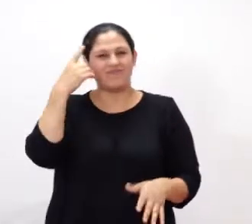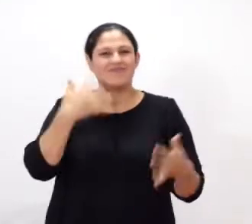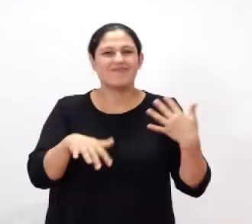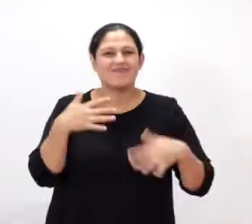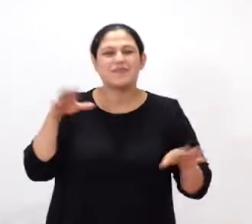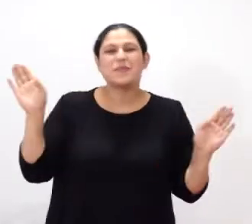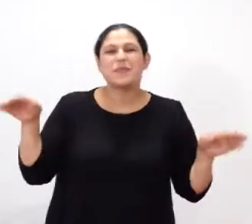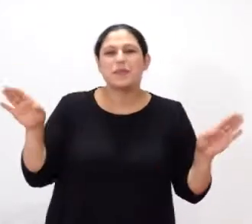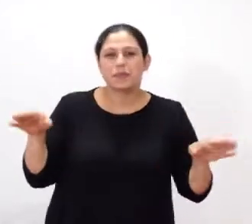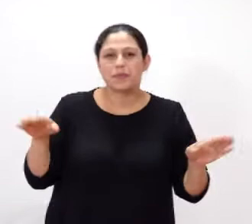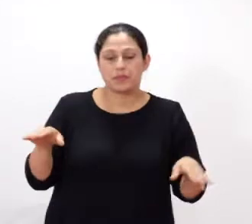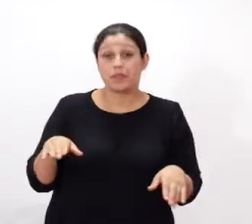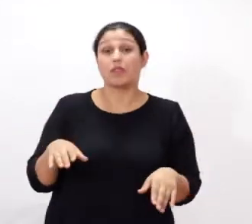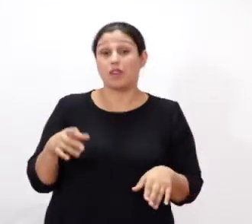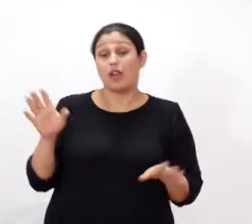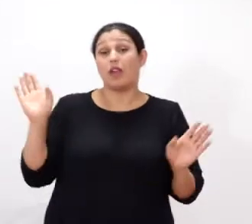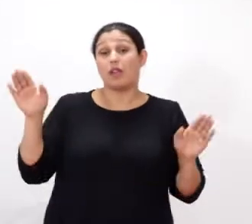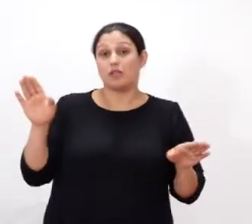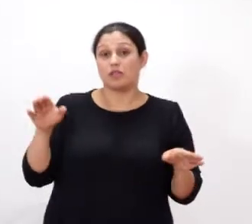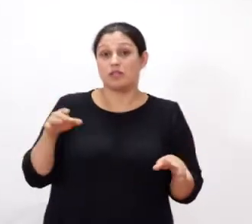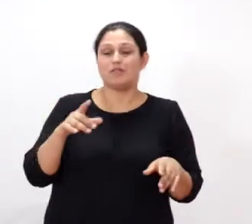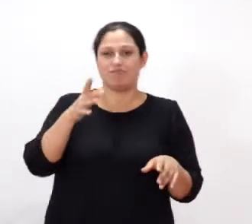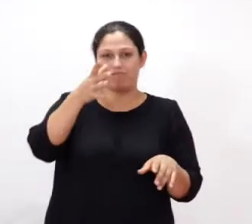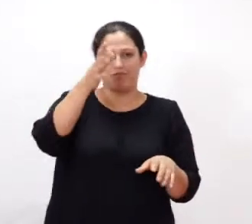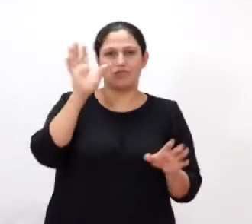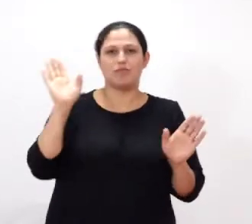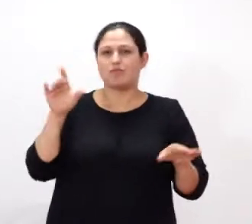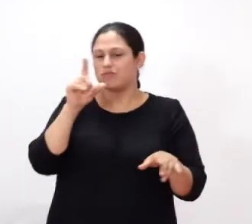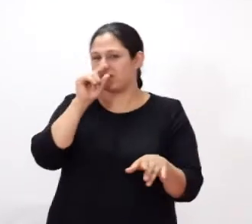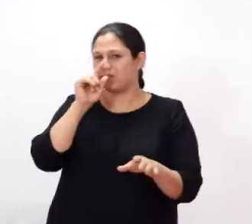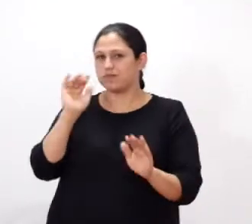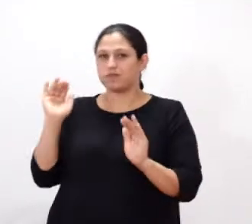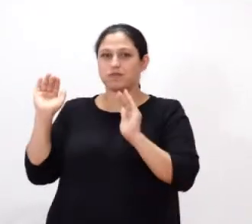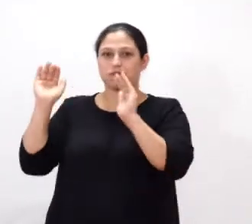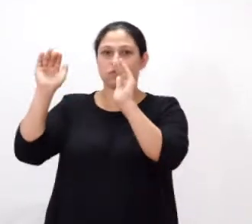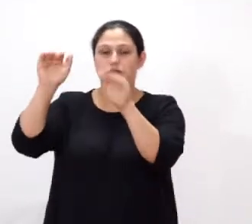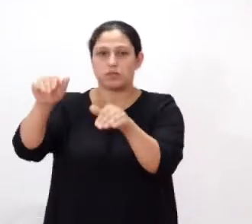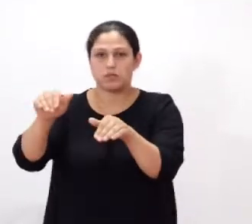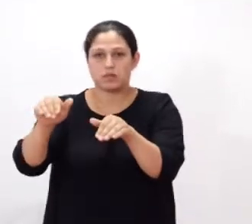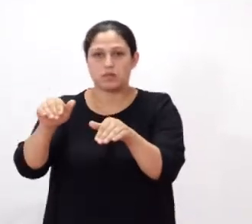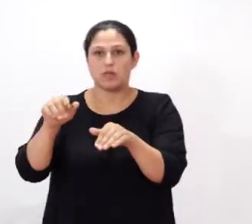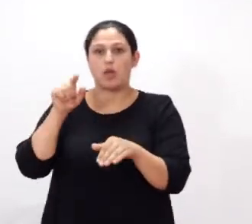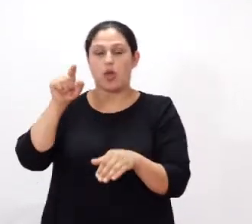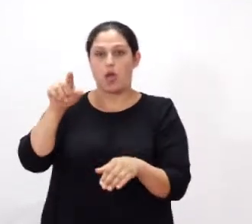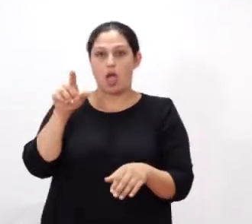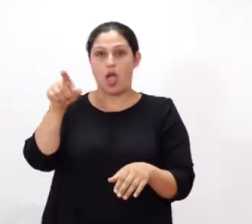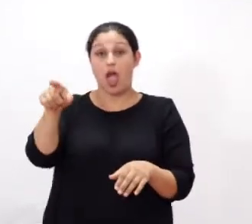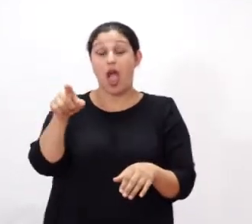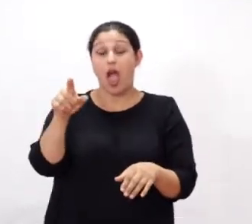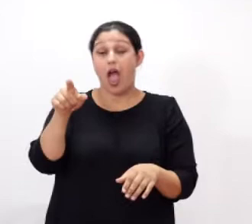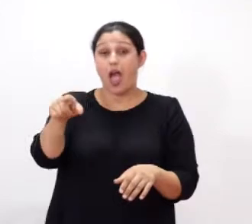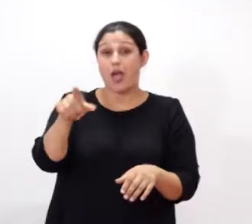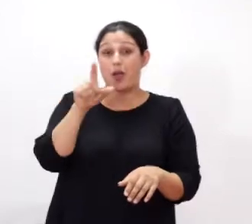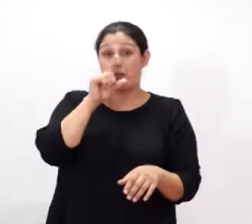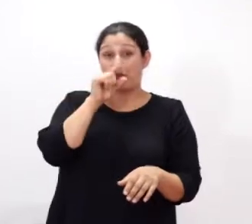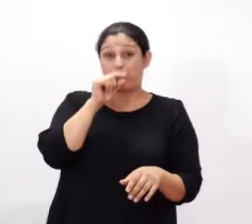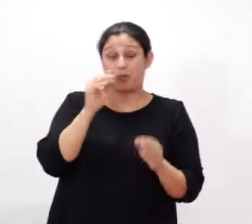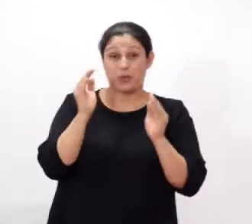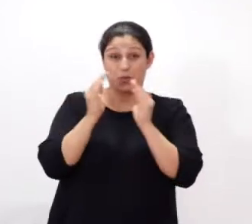نادان توتی نادان طرفی مرغک پرید ولی اون مرغک خویسه بوده است خویسه یک